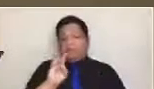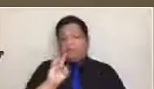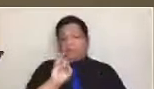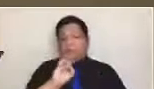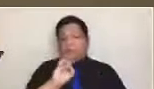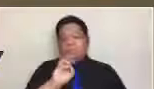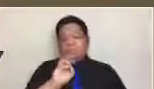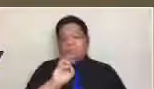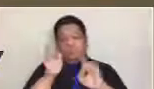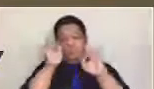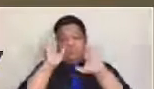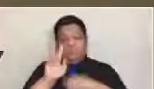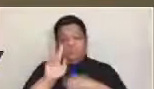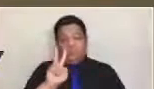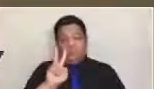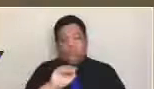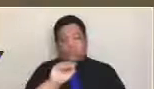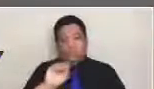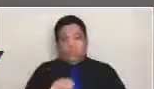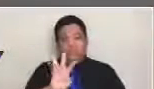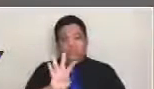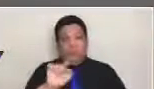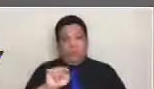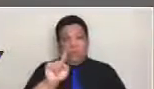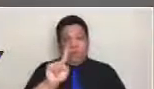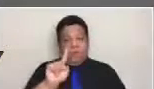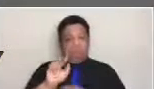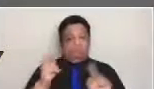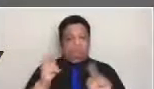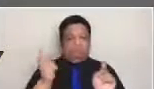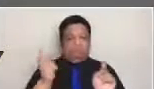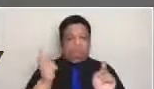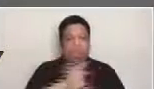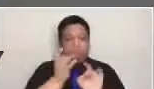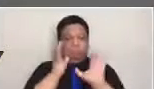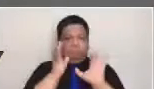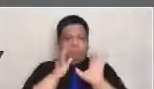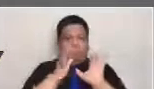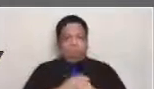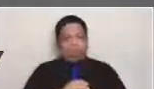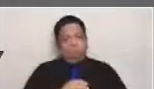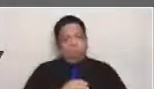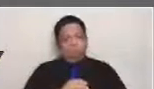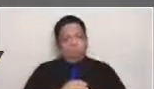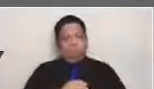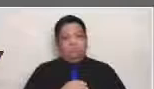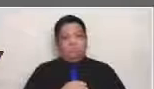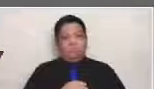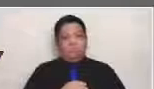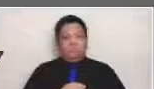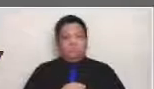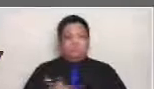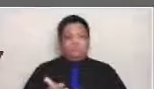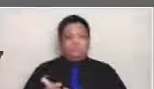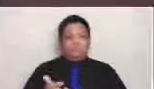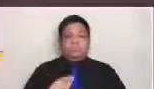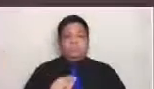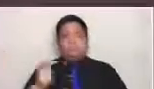Buwan ng Hulyo noong nakalipas na taon nang napaulat na nahawaan ng COVID-19 virus si Ginang Corazon Abalos.